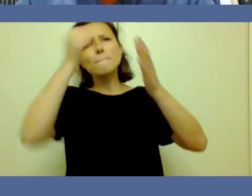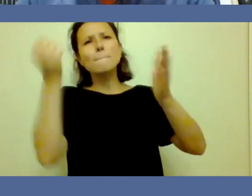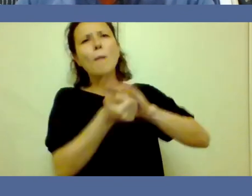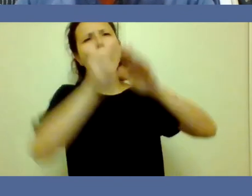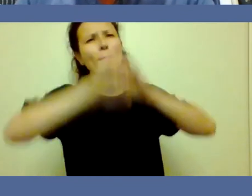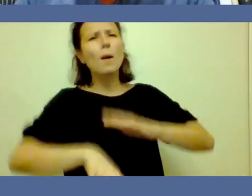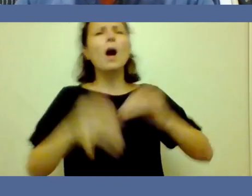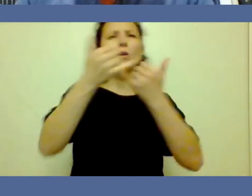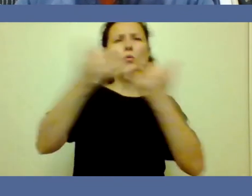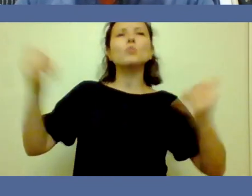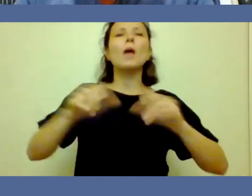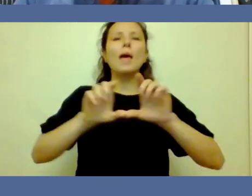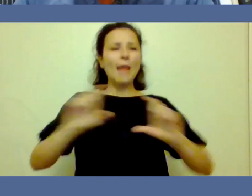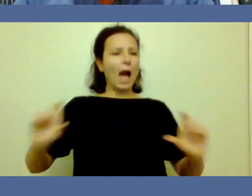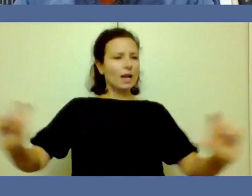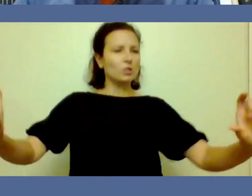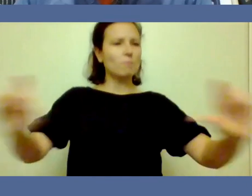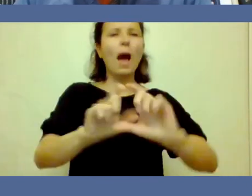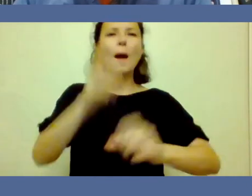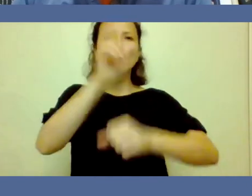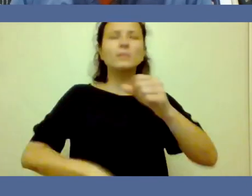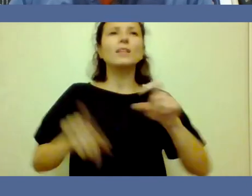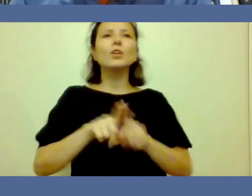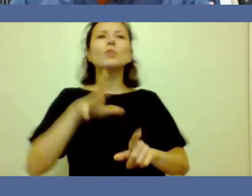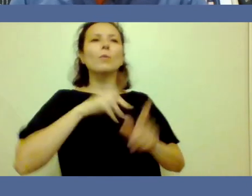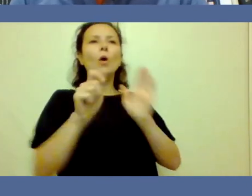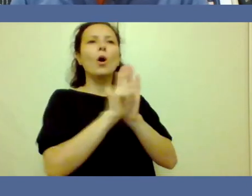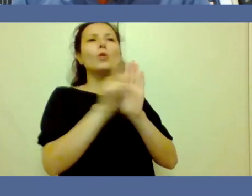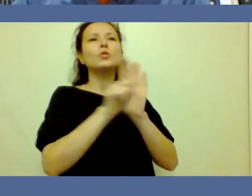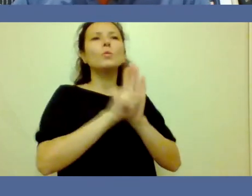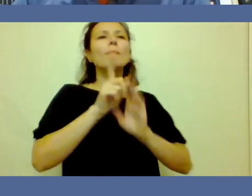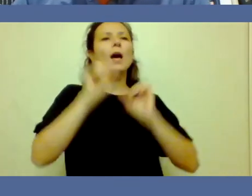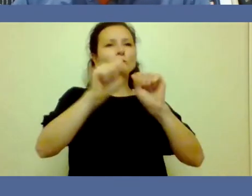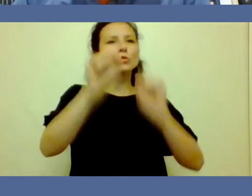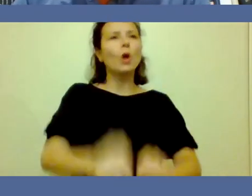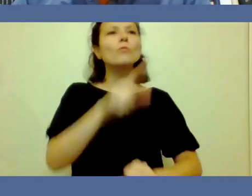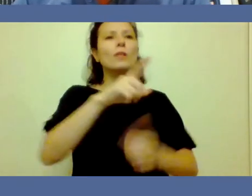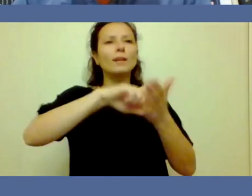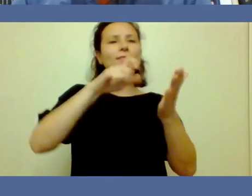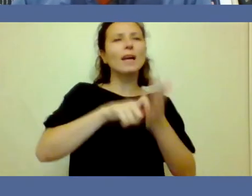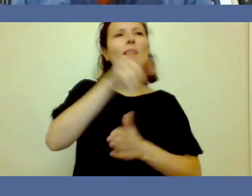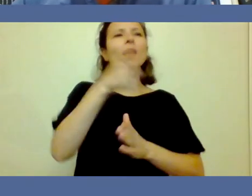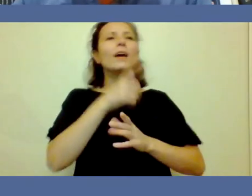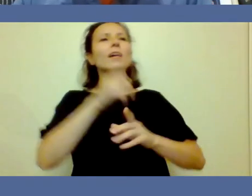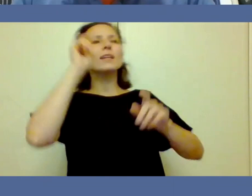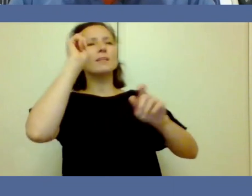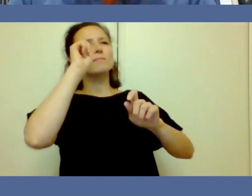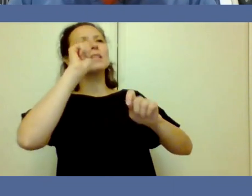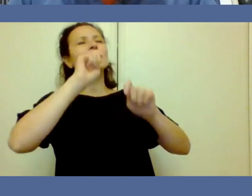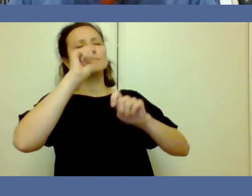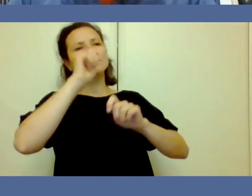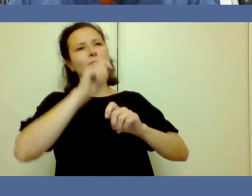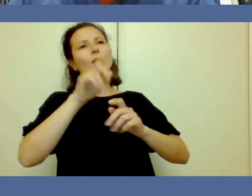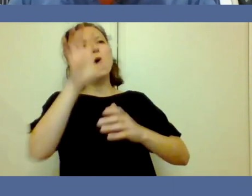sądach, żeby absolutnie relacjonować procesy i no, byłam dokładnie taką dziewczyną. Pani zawsze tak